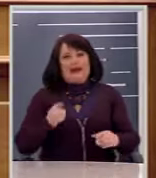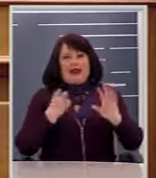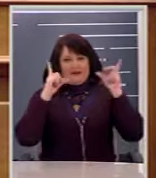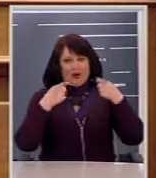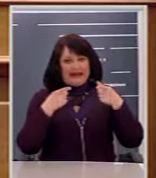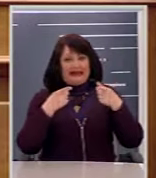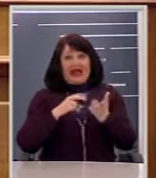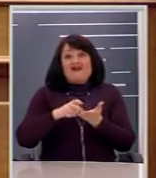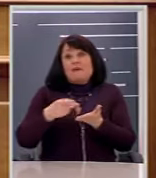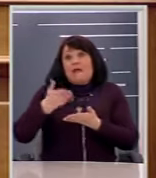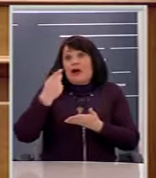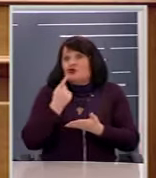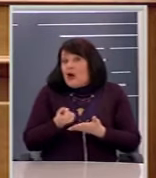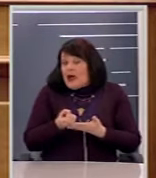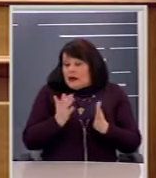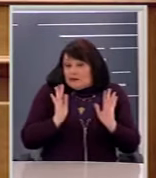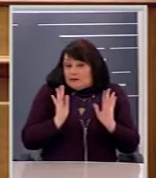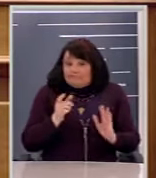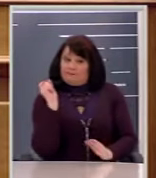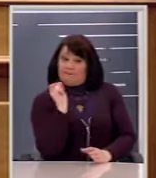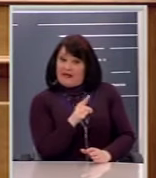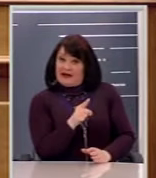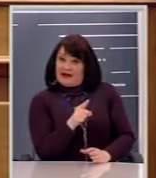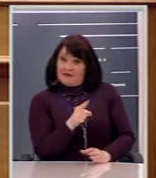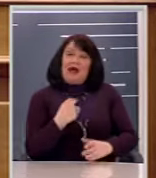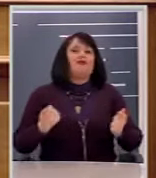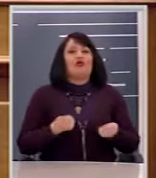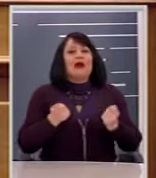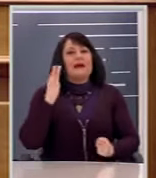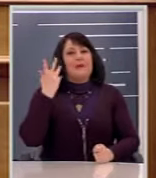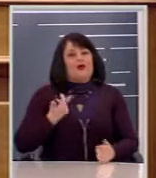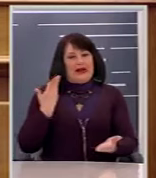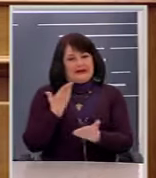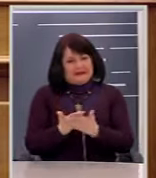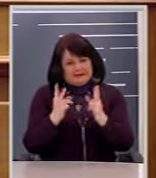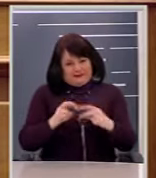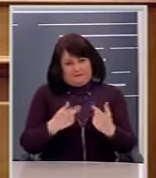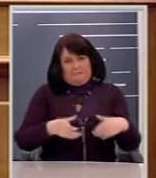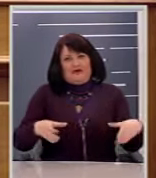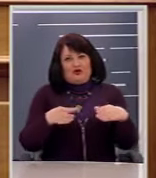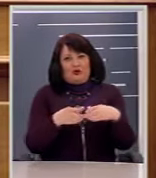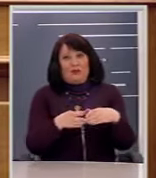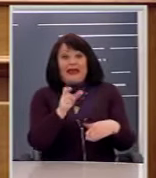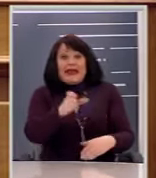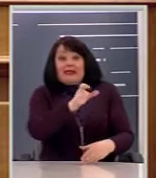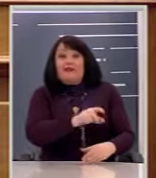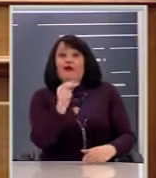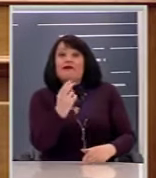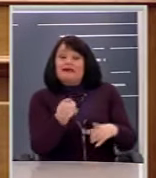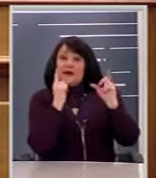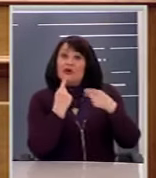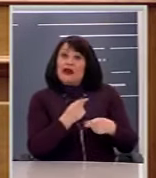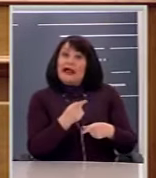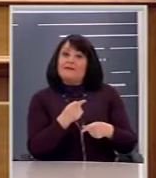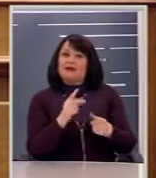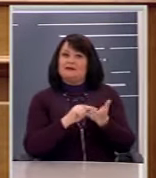το Βήμα του Ψυχάρη. Ουσιαστικά με την ενέργειά της, όπως λένε τα ίδια στελέχη της Νέας Δημοκρατίας στο παρασκήνιο,